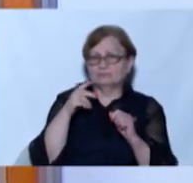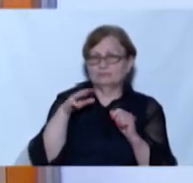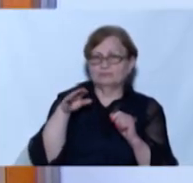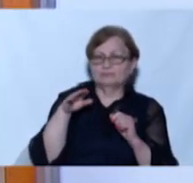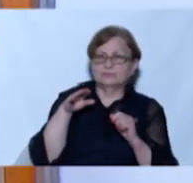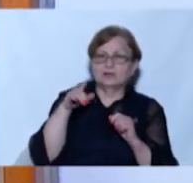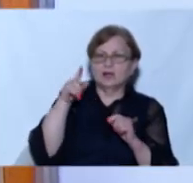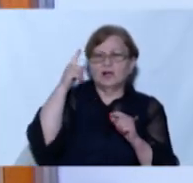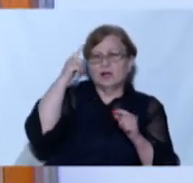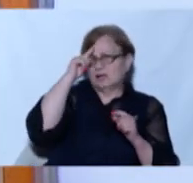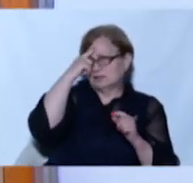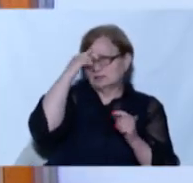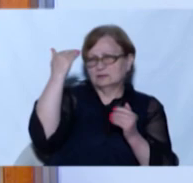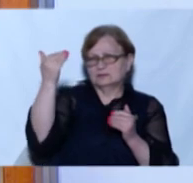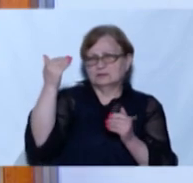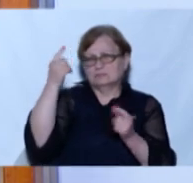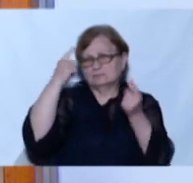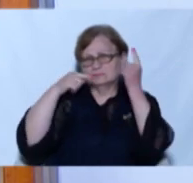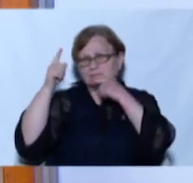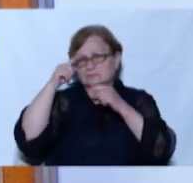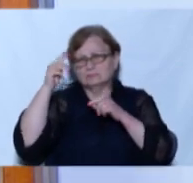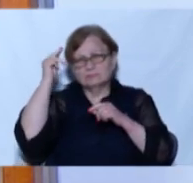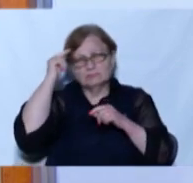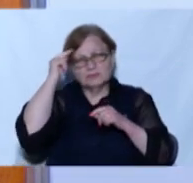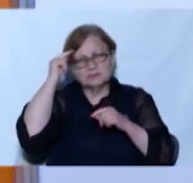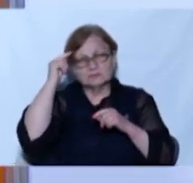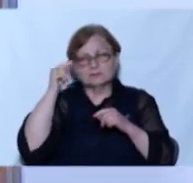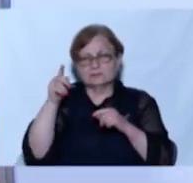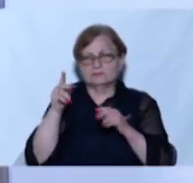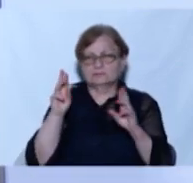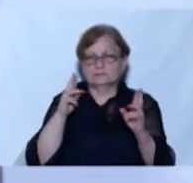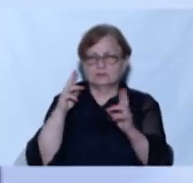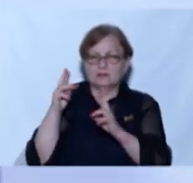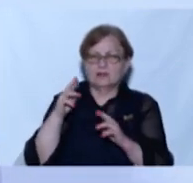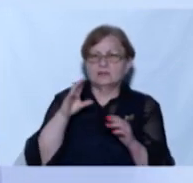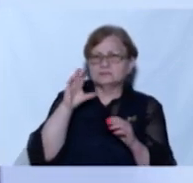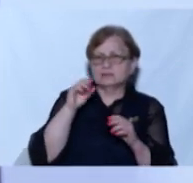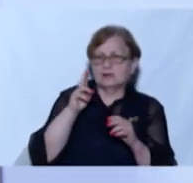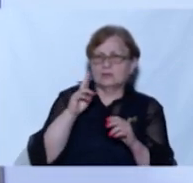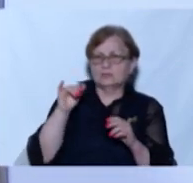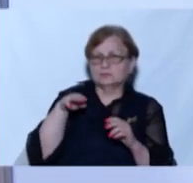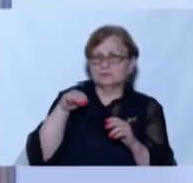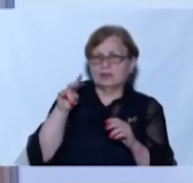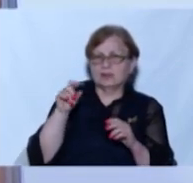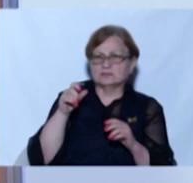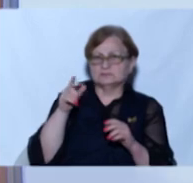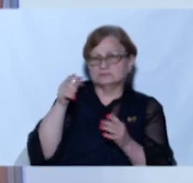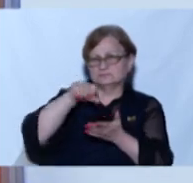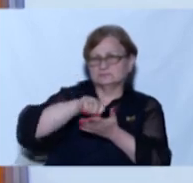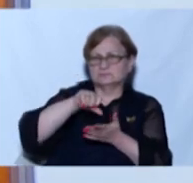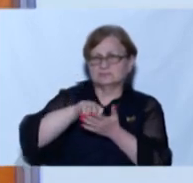მაჰაბჰარტას მითის და კალიდასის დრამის საკუნტელას პერსონაჟი. ეს საკუნტელა,